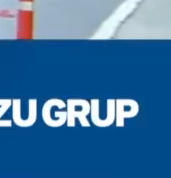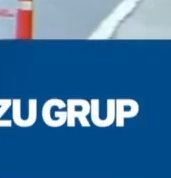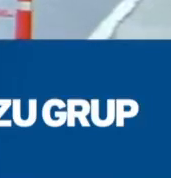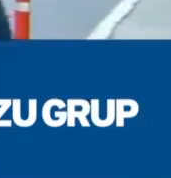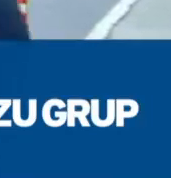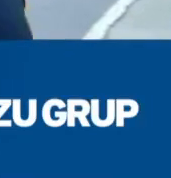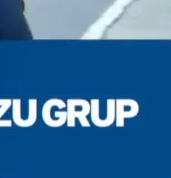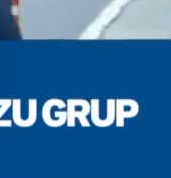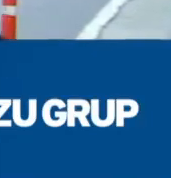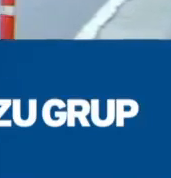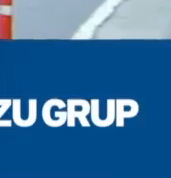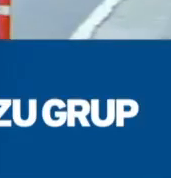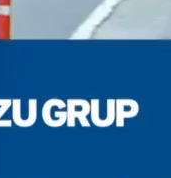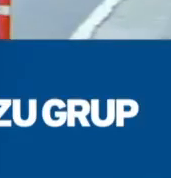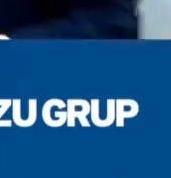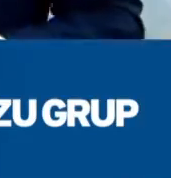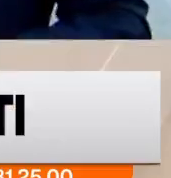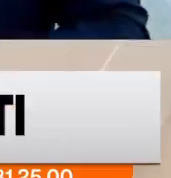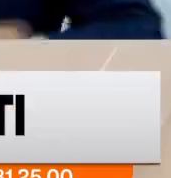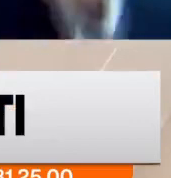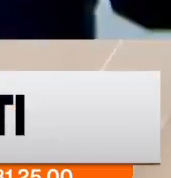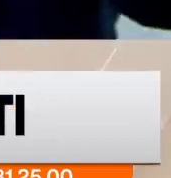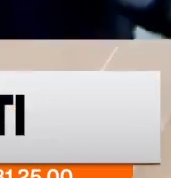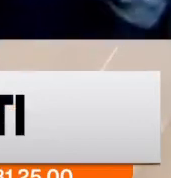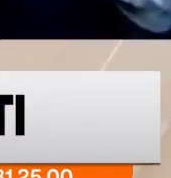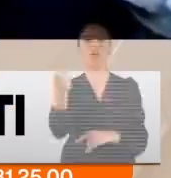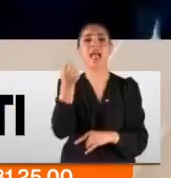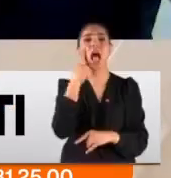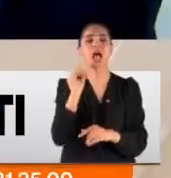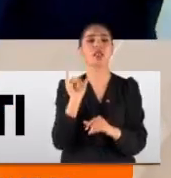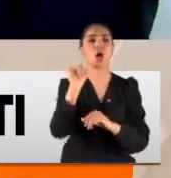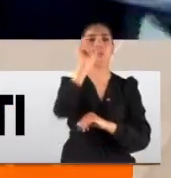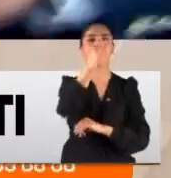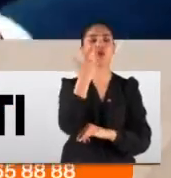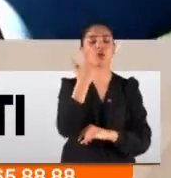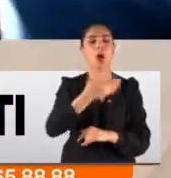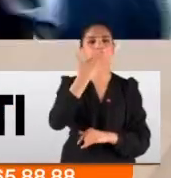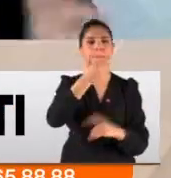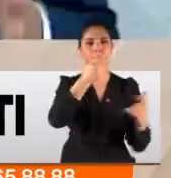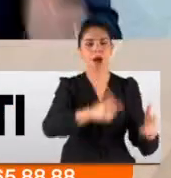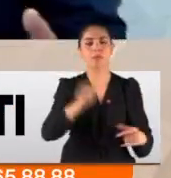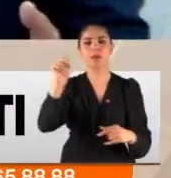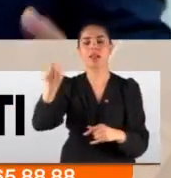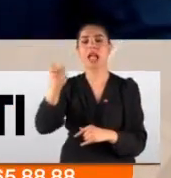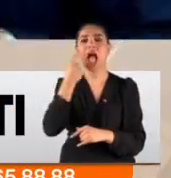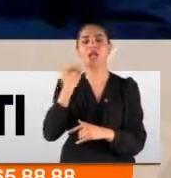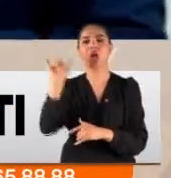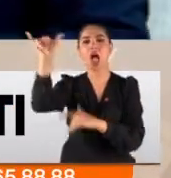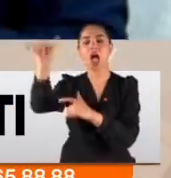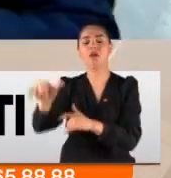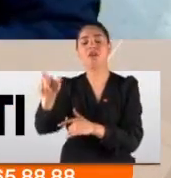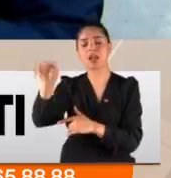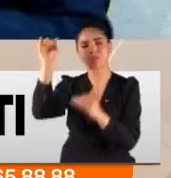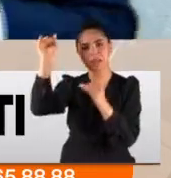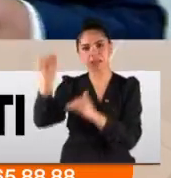vardı hem de o anlarda Cumhurbaşkanımız Recep Tayyip Erdoğan ata uçağıyla birlikte Marmaris'ten bulunduğumuz yere Atatürk Havalimanı'na geliyordu.